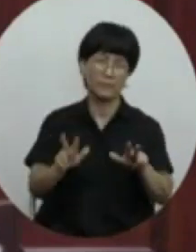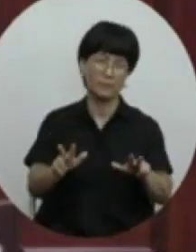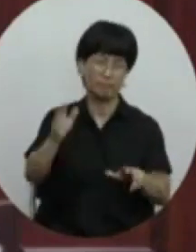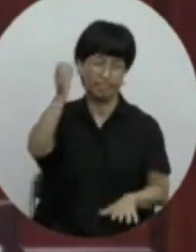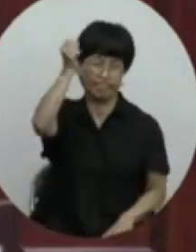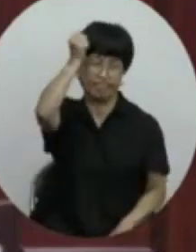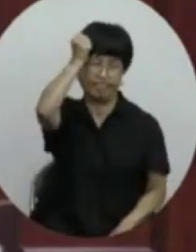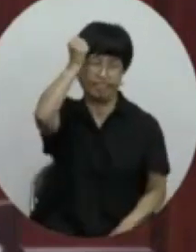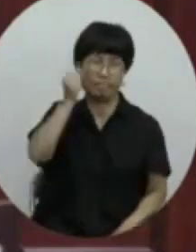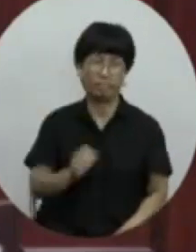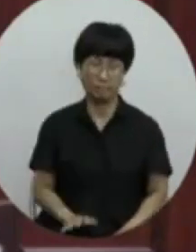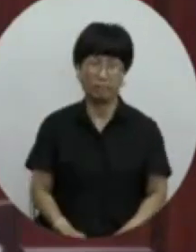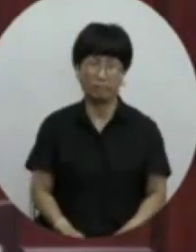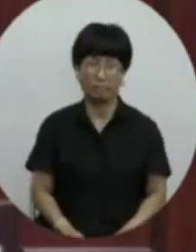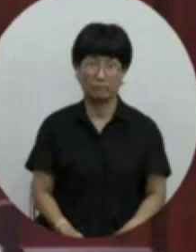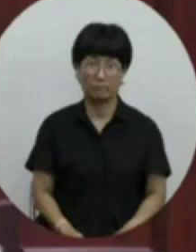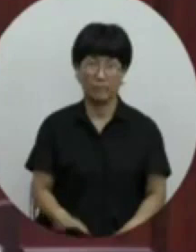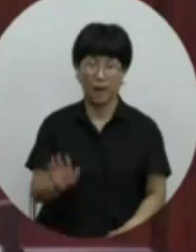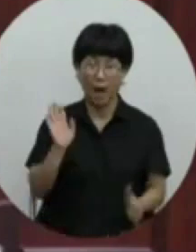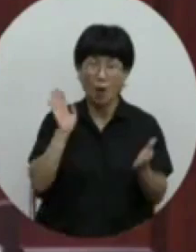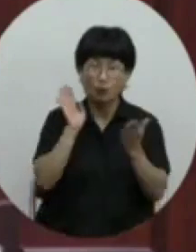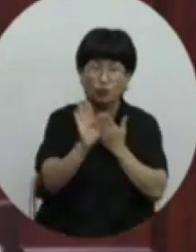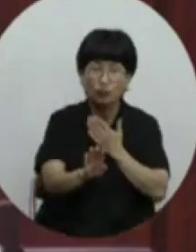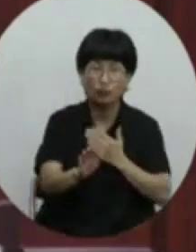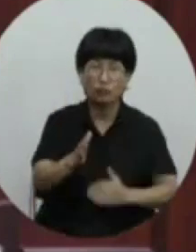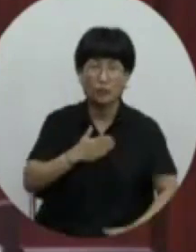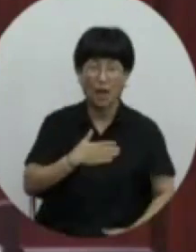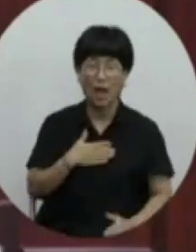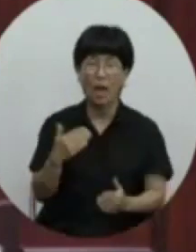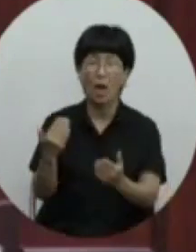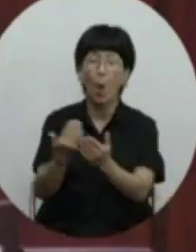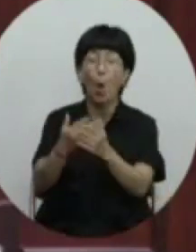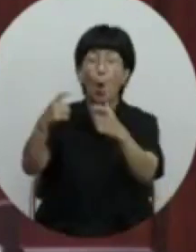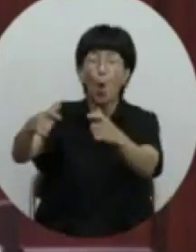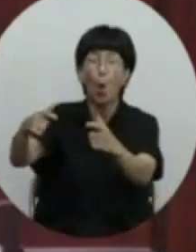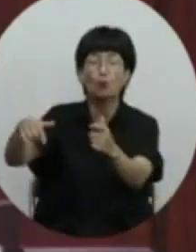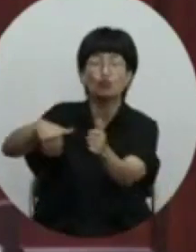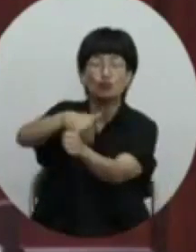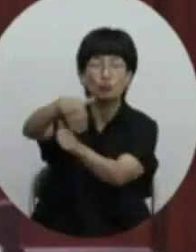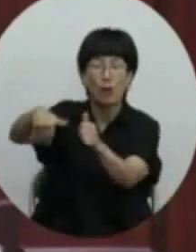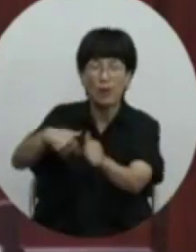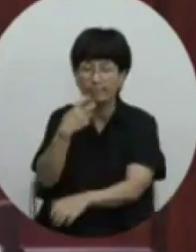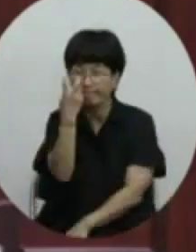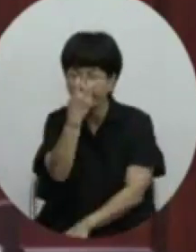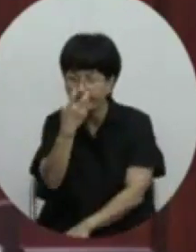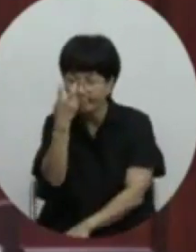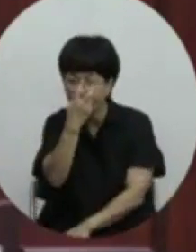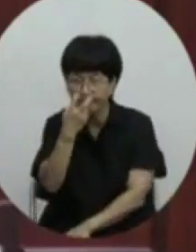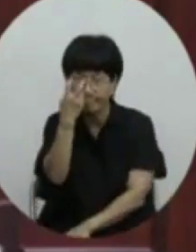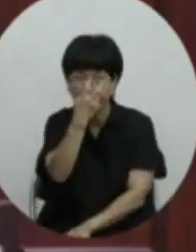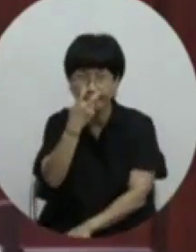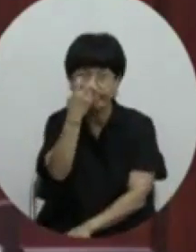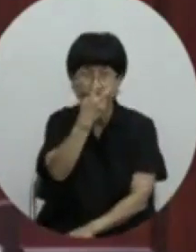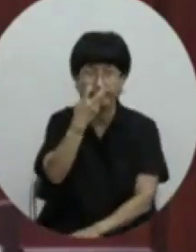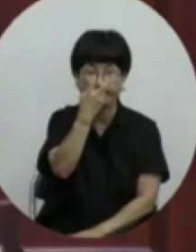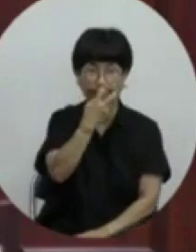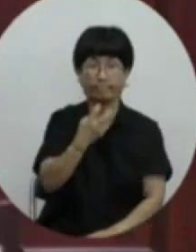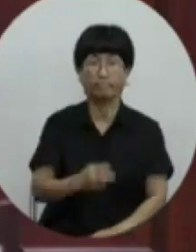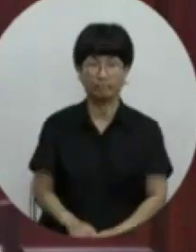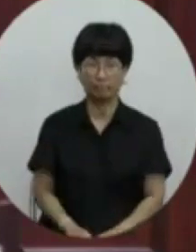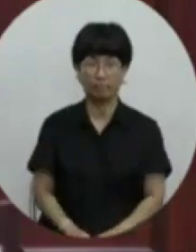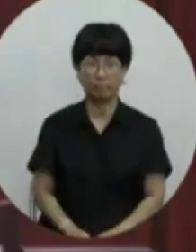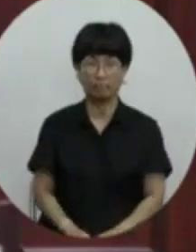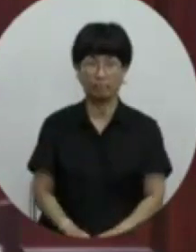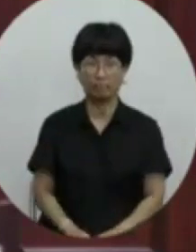있습니다. 그날 이후 저는 발전소 주변 지역을 탐문해 보기 시작했습니다.